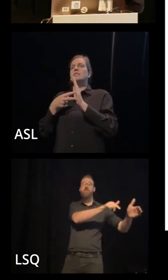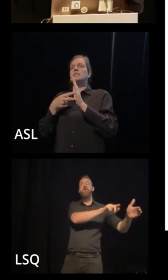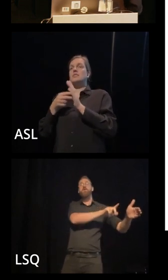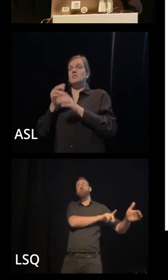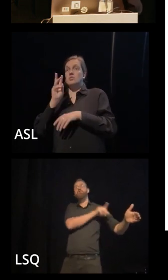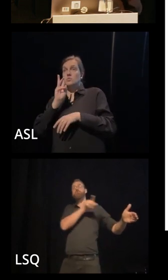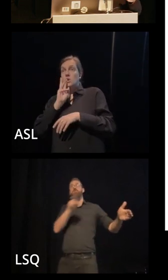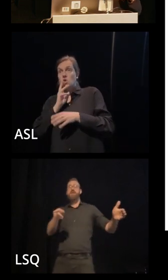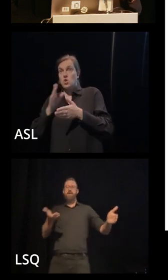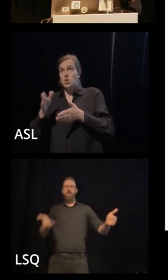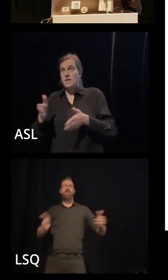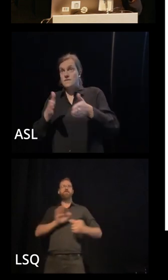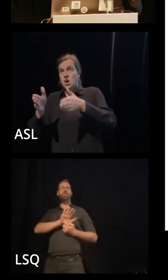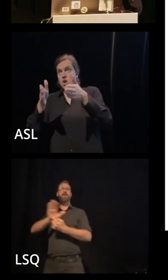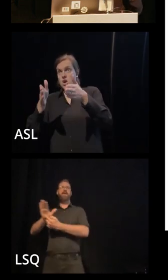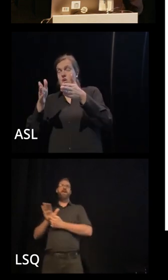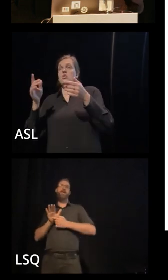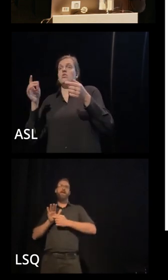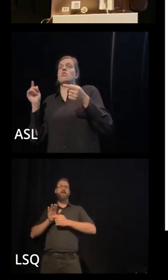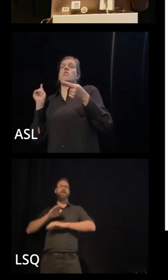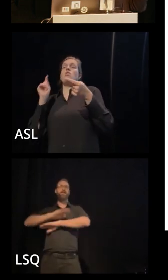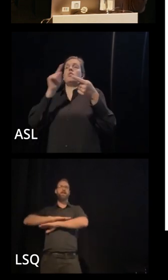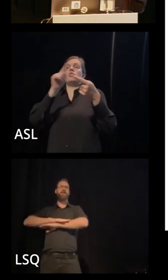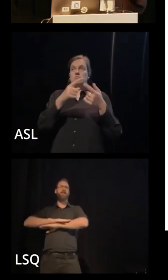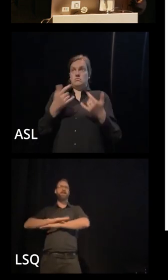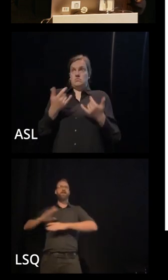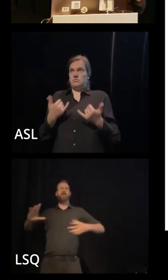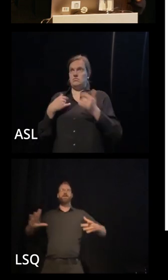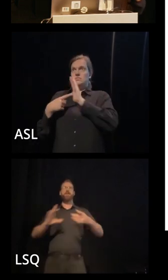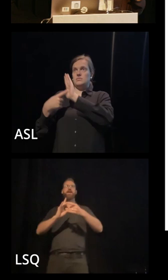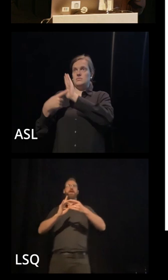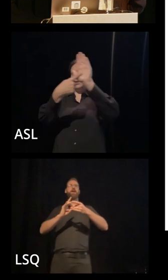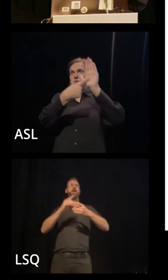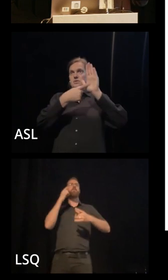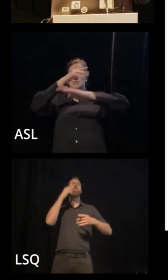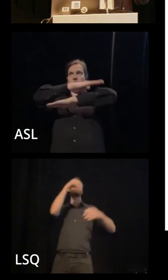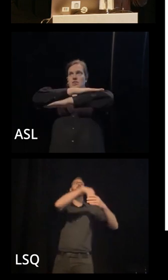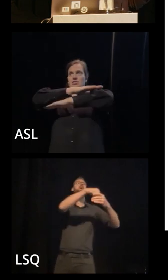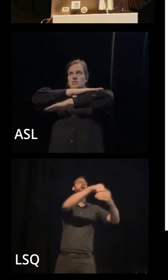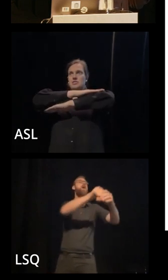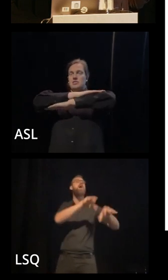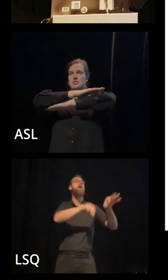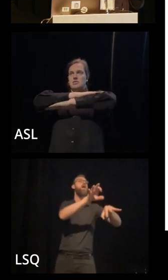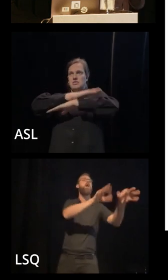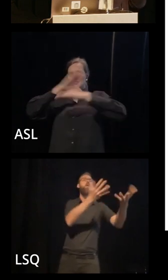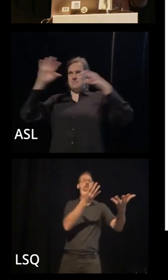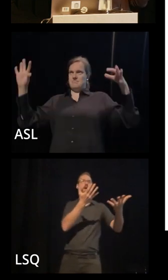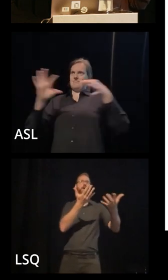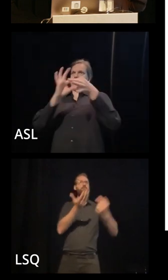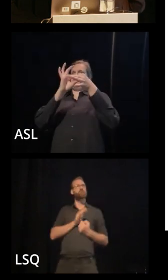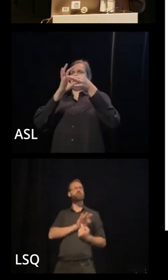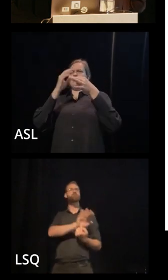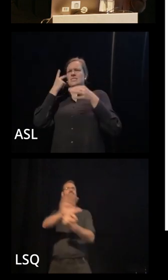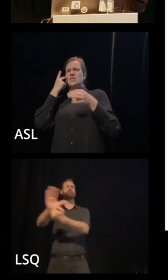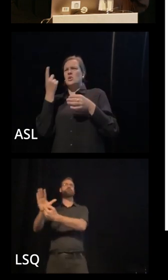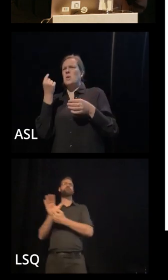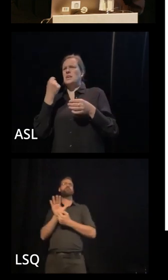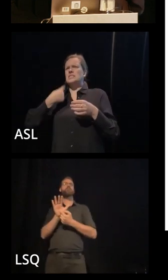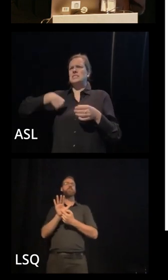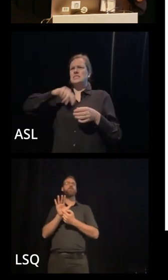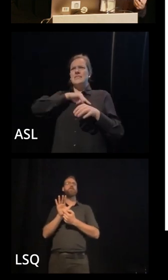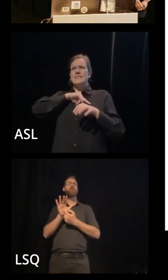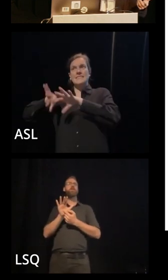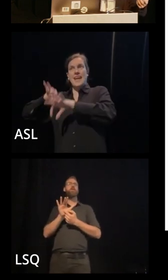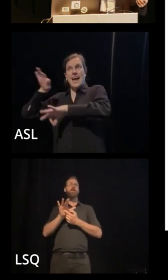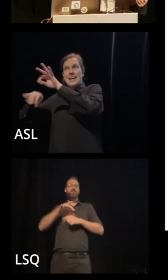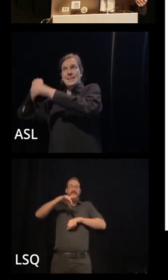valeur, non pas une performance acrobatique, mais mettre en valeur l'écosystème qui va être derrière. Donc, il y a tout un rapport in situ que